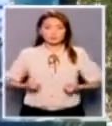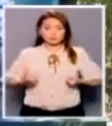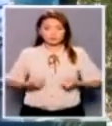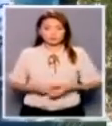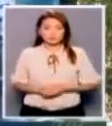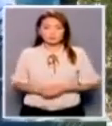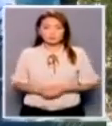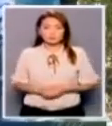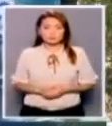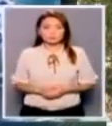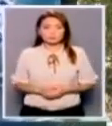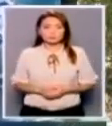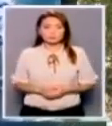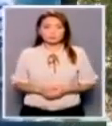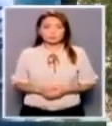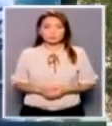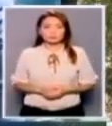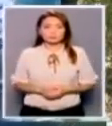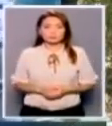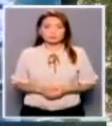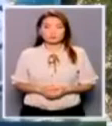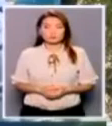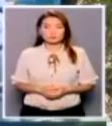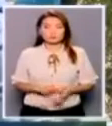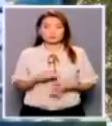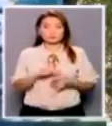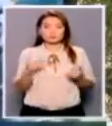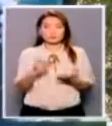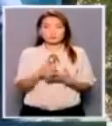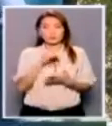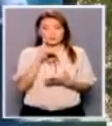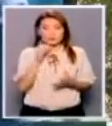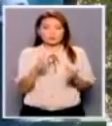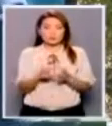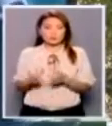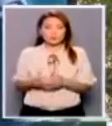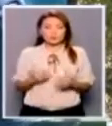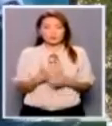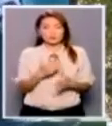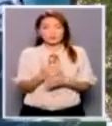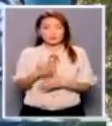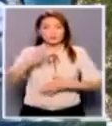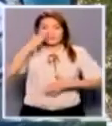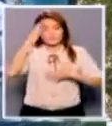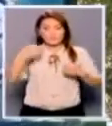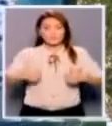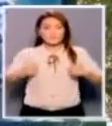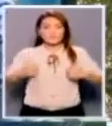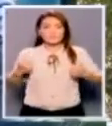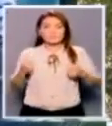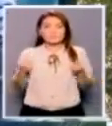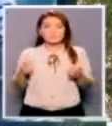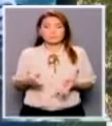жастар саясат басқармасының қолдауымен бүгін жақсы шарамыз өтіп жатыр. Еріктілер келіп осы қарттарымыздың қызмет алушыларымызға